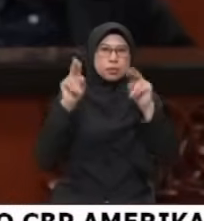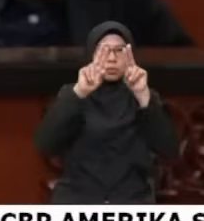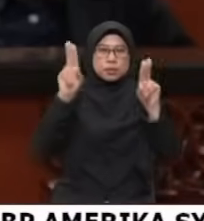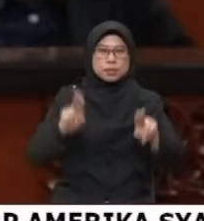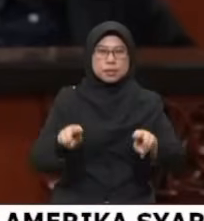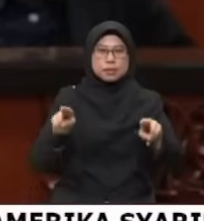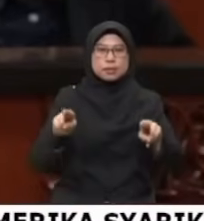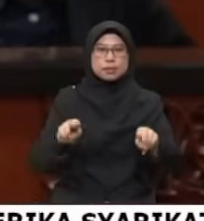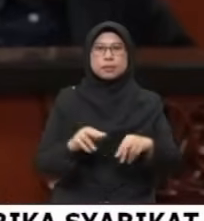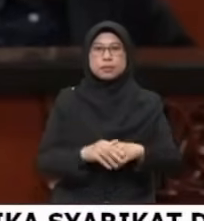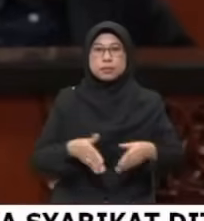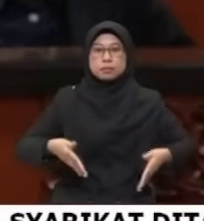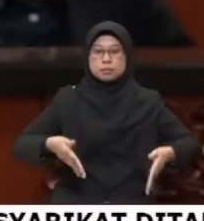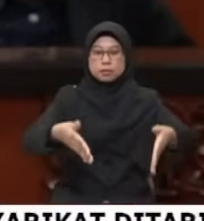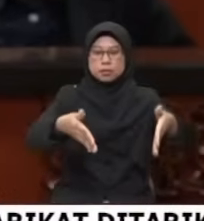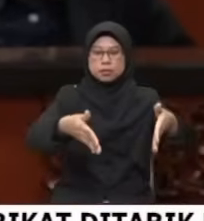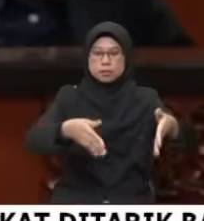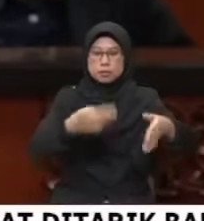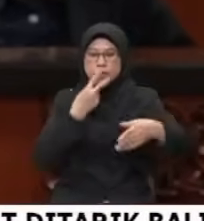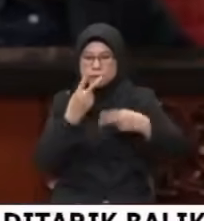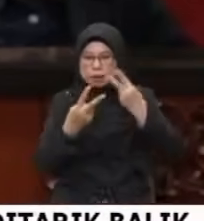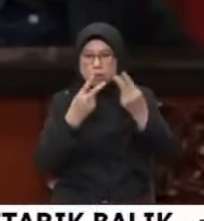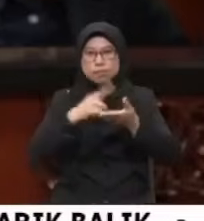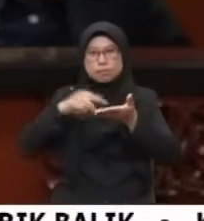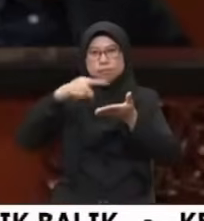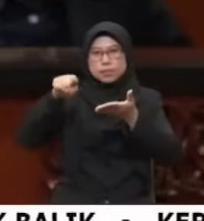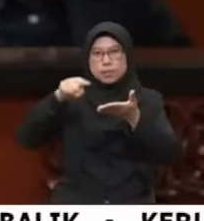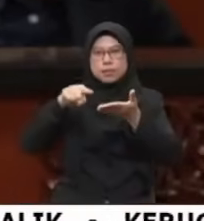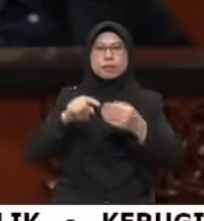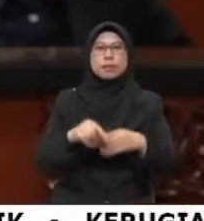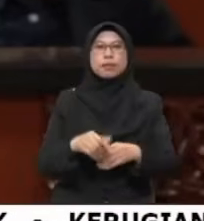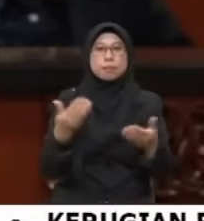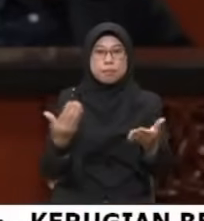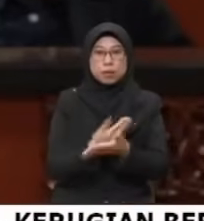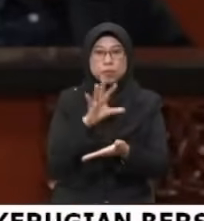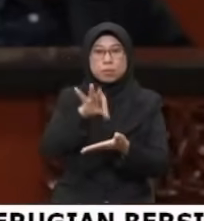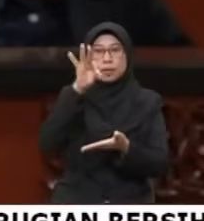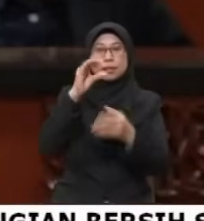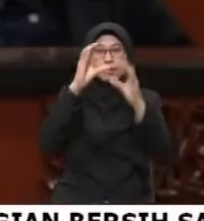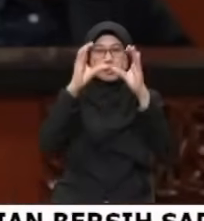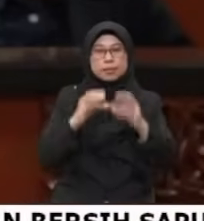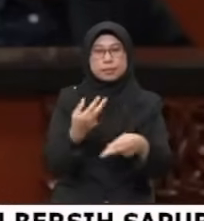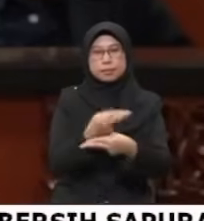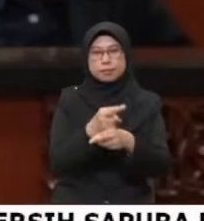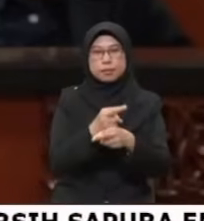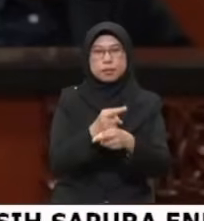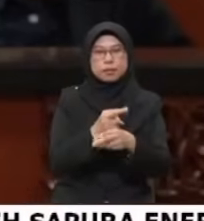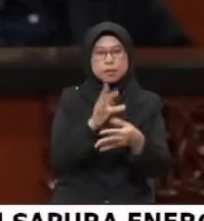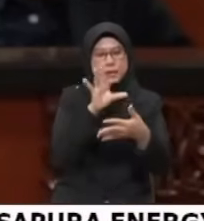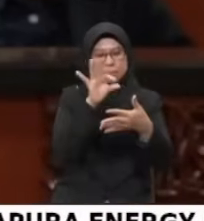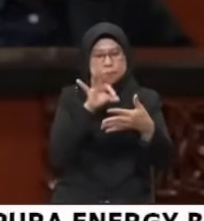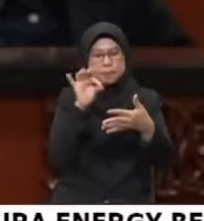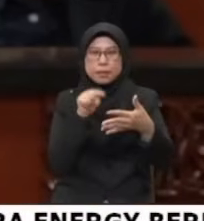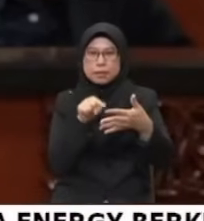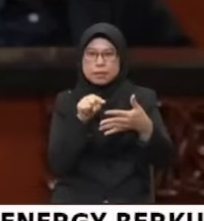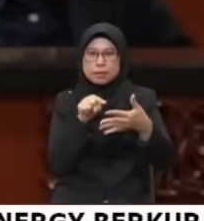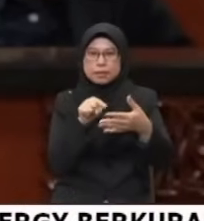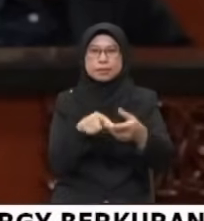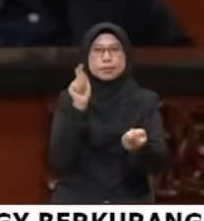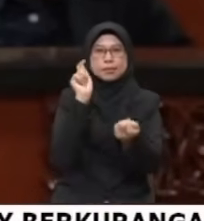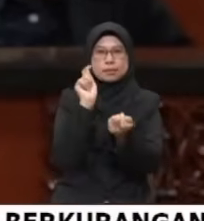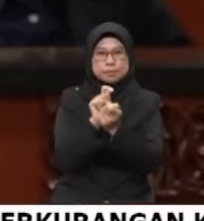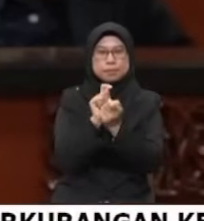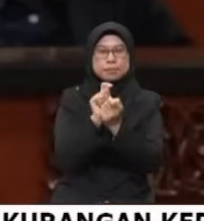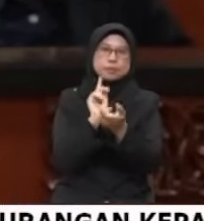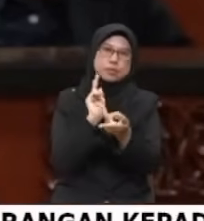sebelum pemilihan kaedah rawatan adalah ditekankan supaya pemilihan yang dilaksanakan adalah tepat